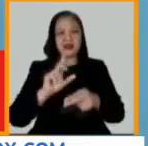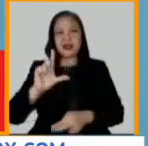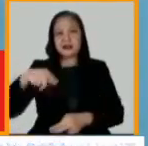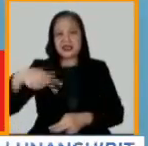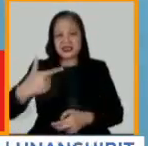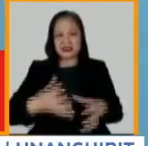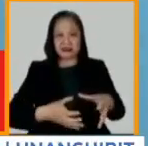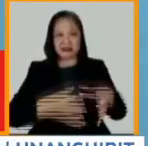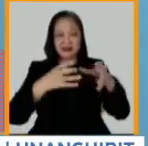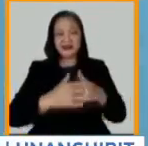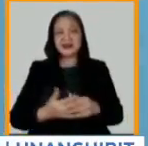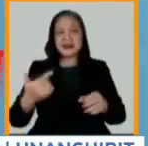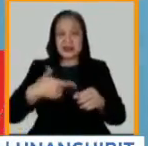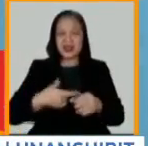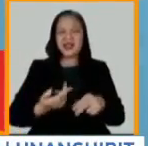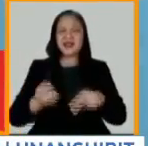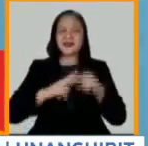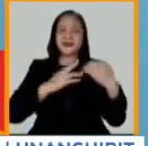na naman sa aming mga ano,